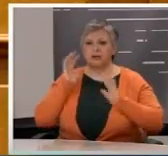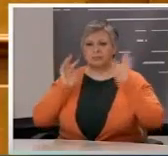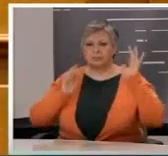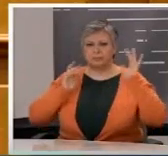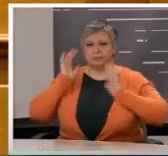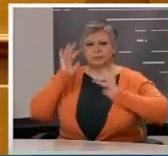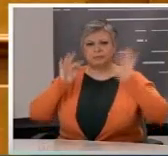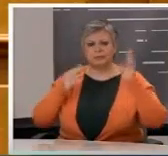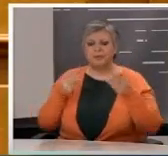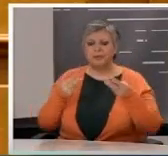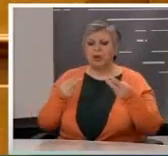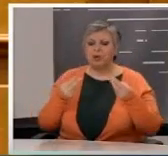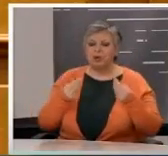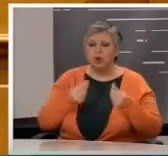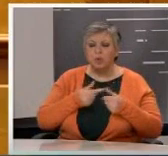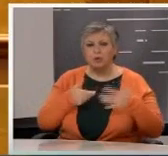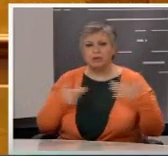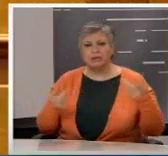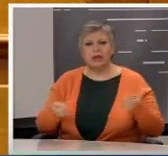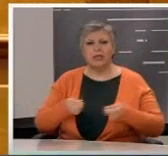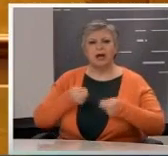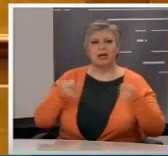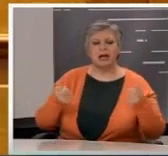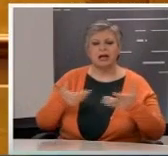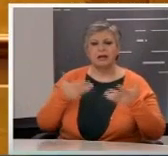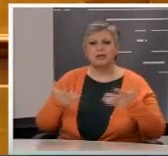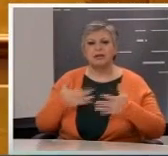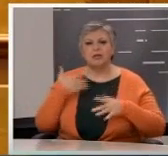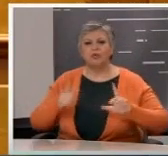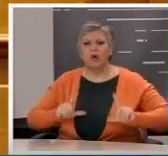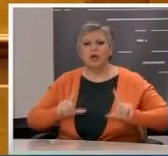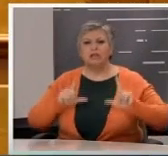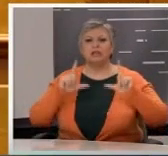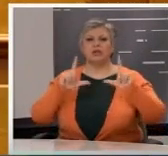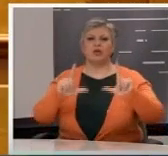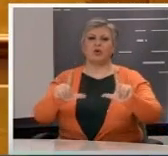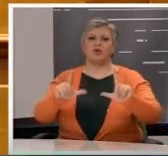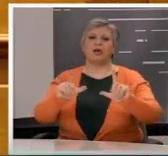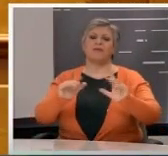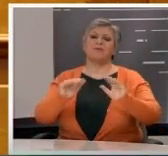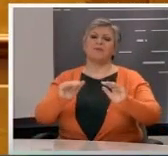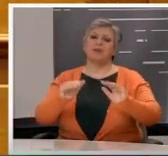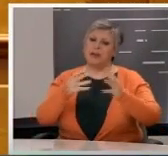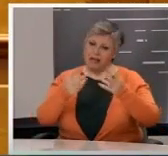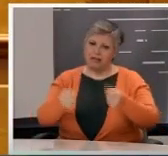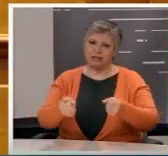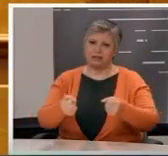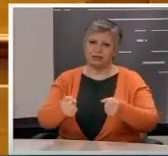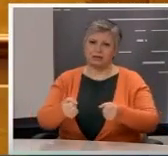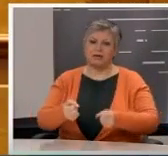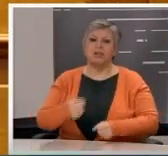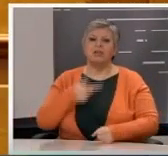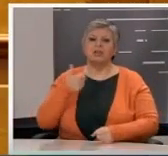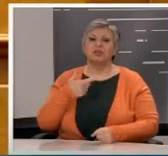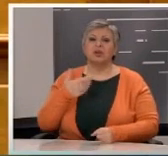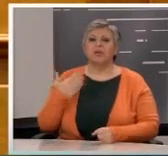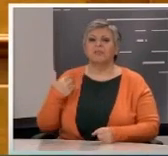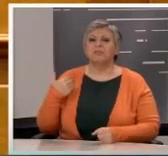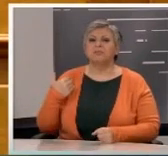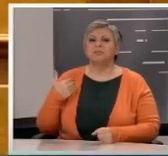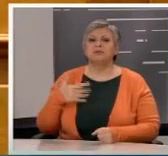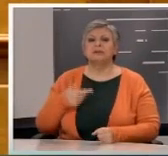πολιτικούς αντιπερισπασμούς και να περισσώσετε, εν πάση περιπτώσει, ό,τι περισσώζετε. Ποιο είναι το τελευταίο σας επιχείρημα, ότι υποτίθεται